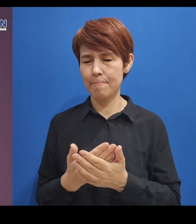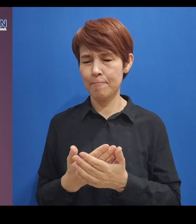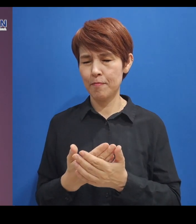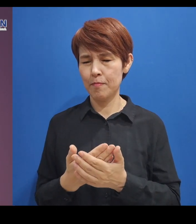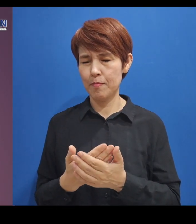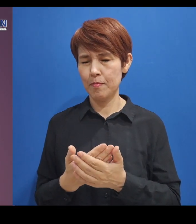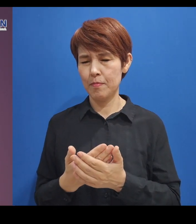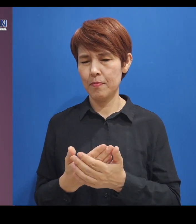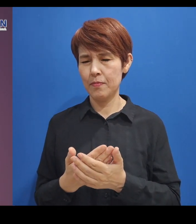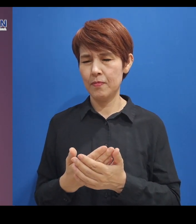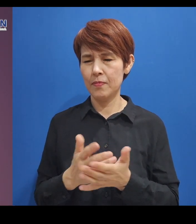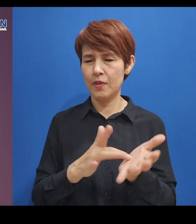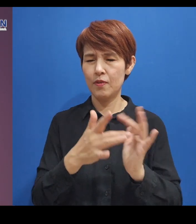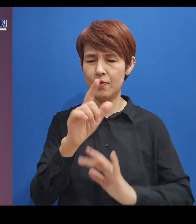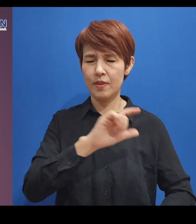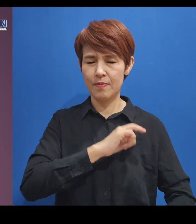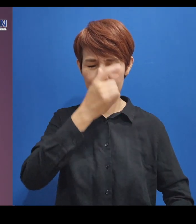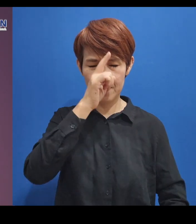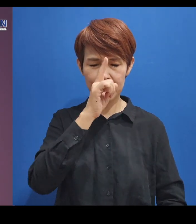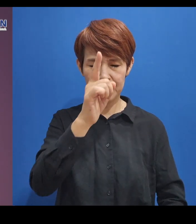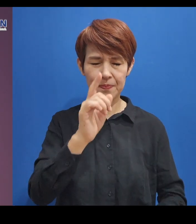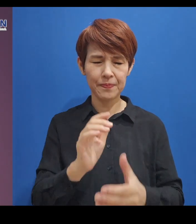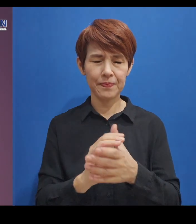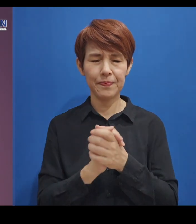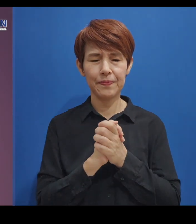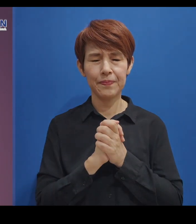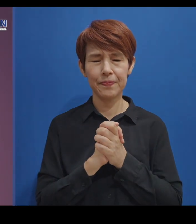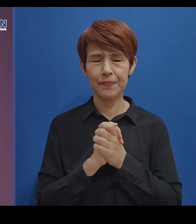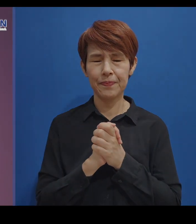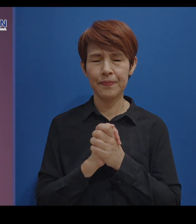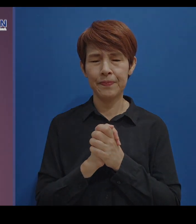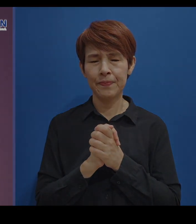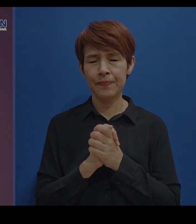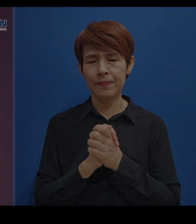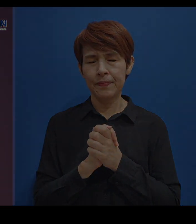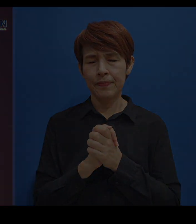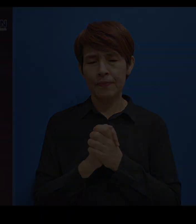도와주시옵소서. 주 예수님의 이름으로 기도하옵나이다. 아멘.